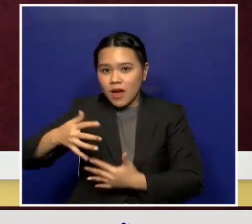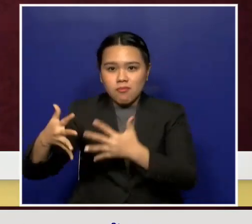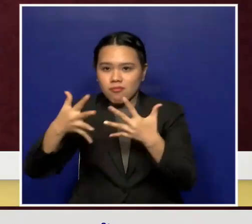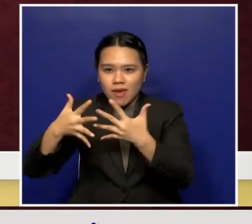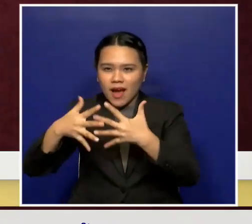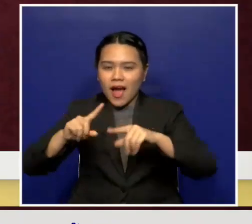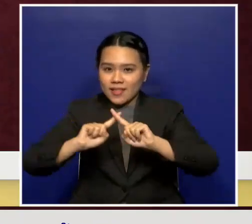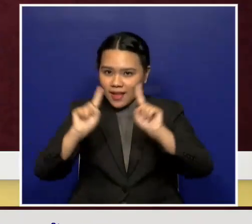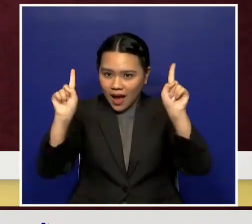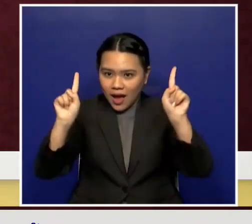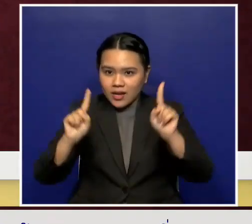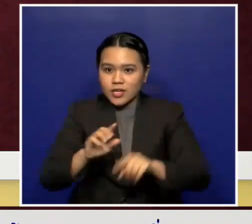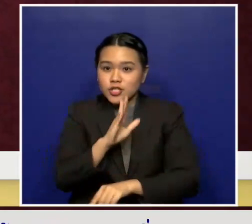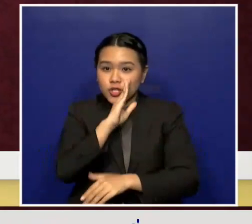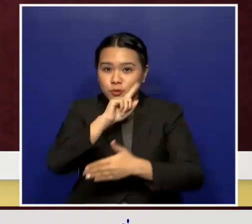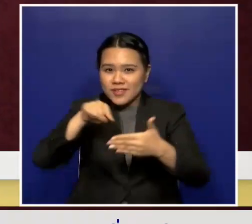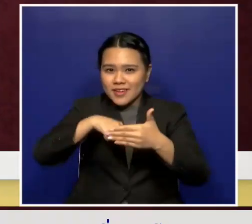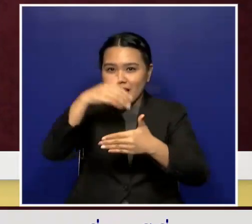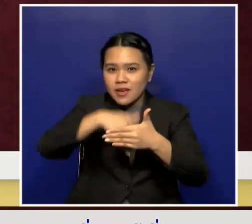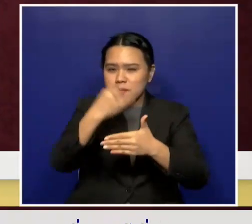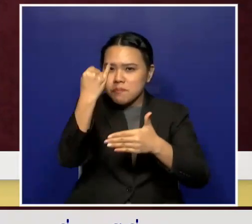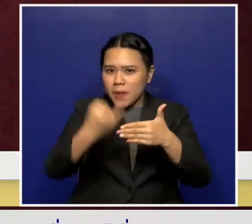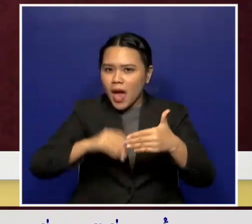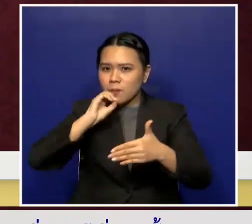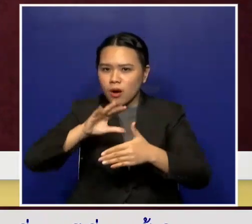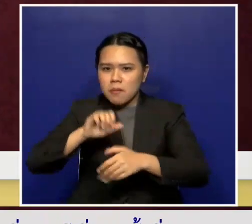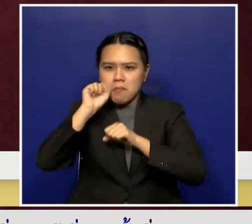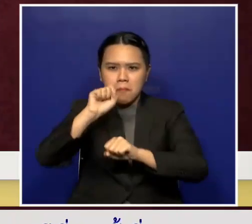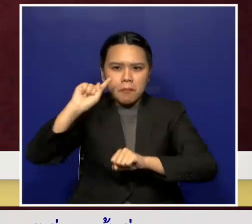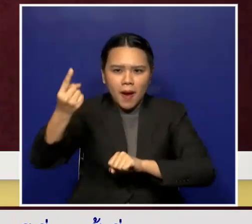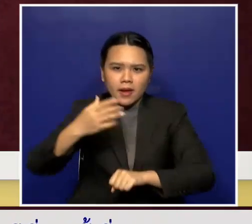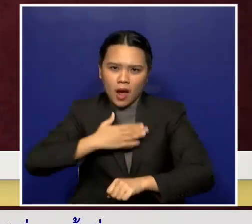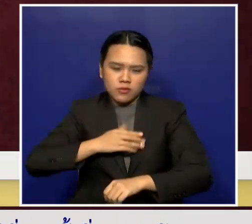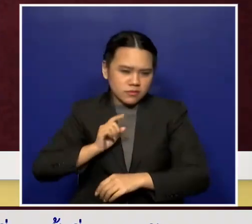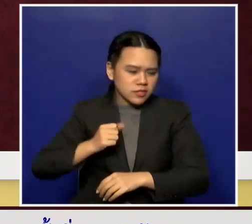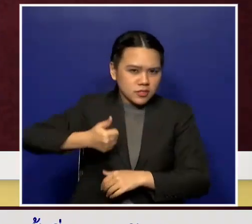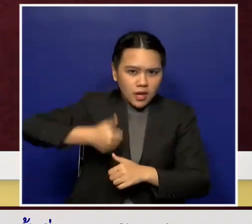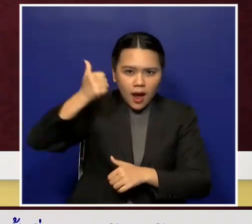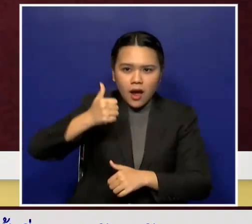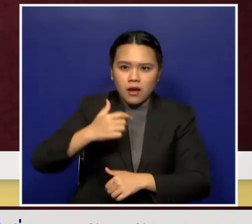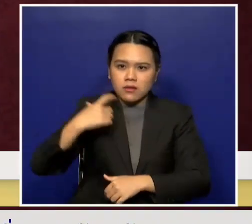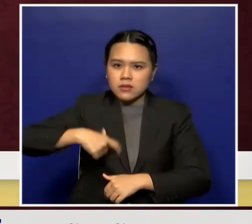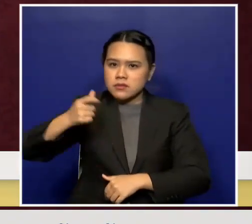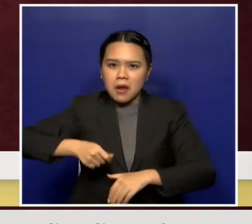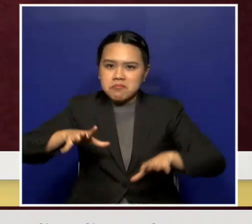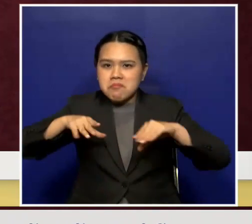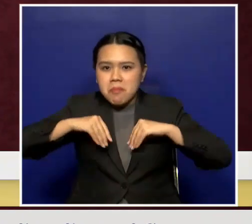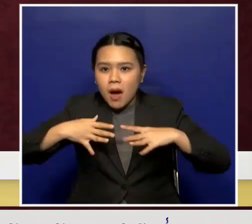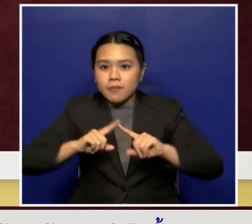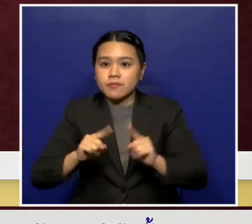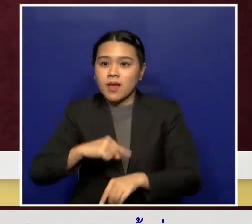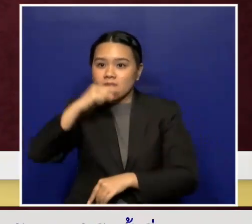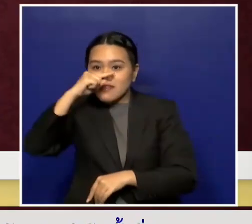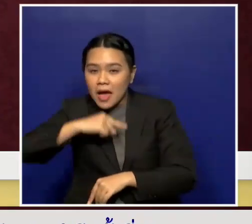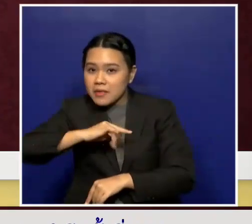ทรัมป์เนี่ยเขาแพ้เลือกตั้งเขาไปสั่งศาลบอกว่าเฮ้ยประกาศใหม่ให้อ้วชนะเว้ยศาลไม่เอาด้วยเว้ยแต่ประเทศไทยมันบ่